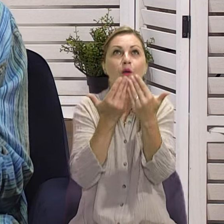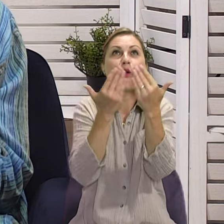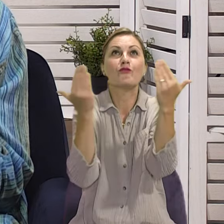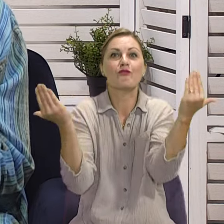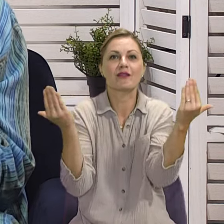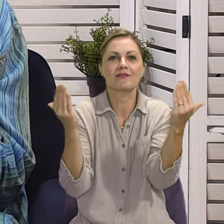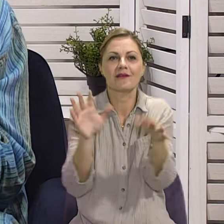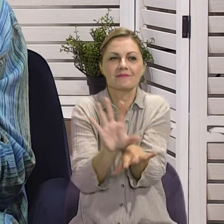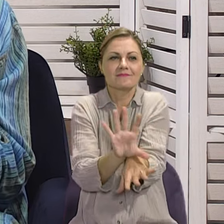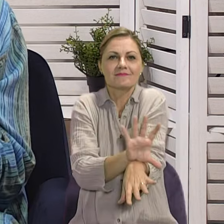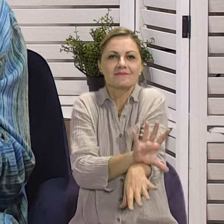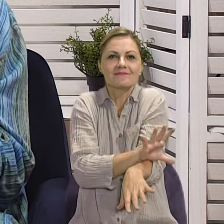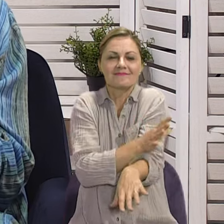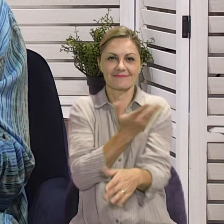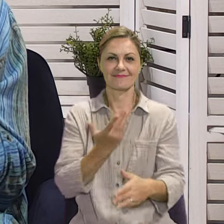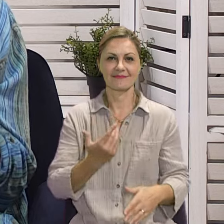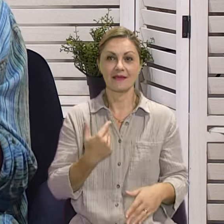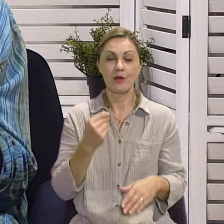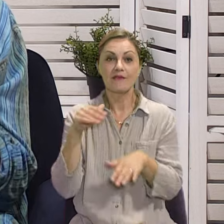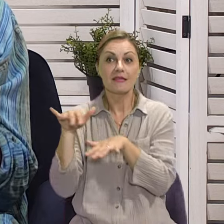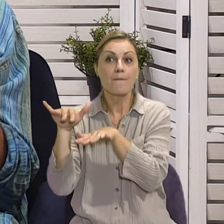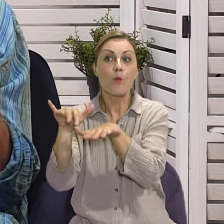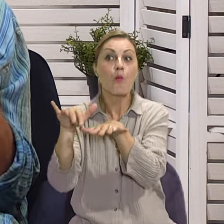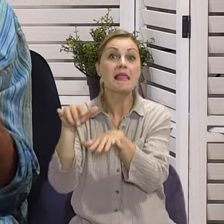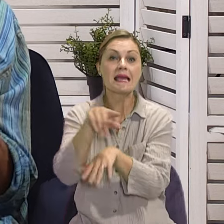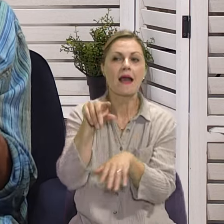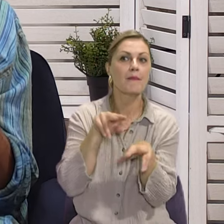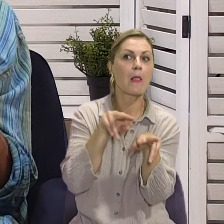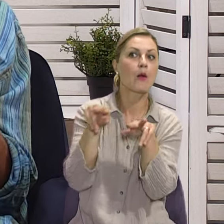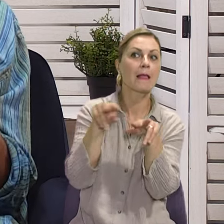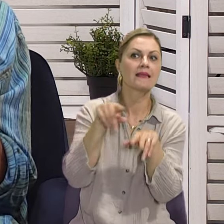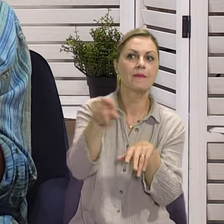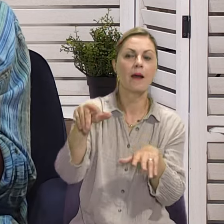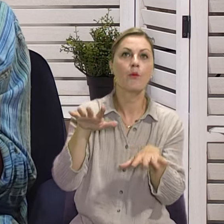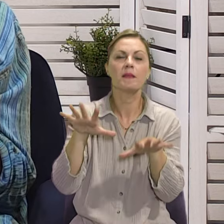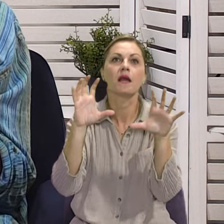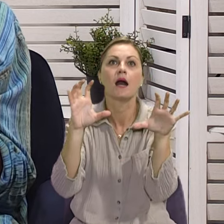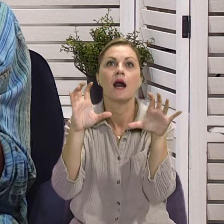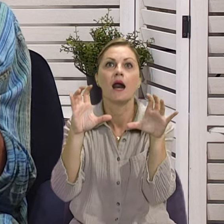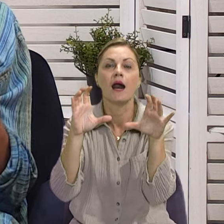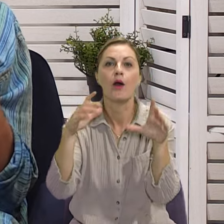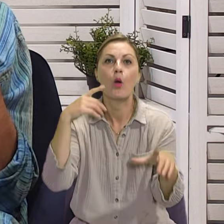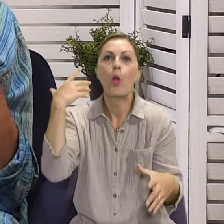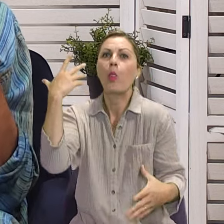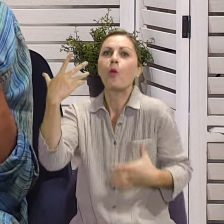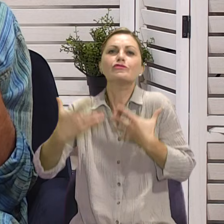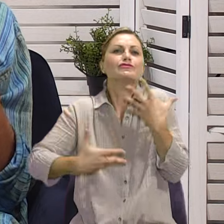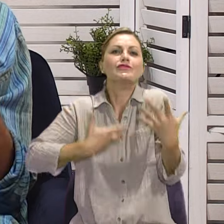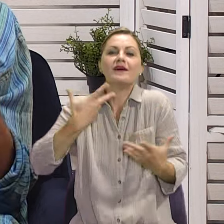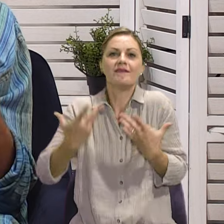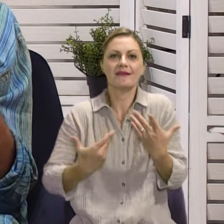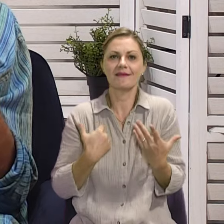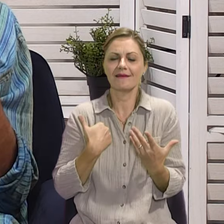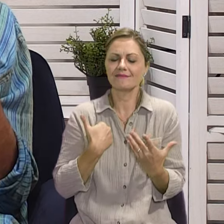kraja i kad vidiš da su ljudi sretni i kad mi vidimo koji smo je izvodili, da se puno